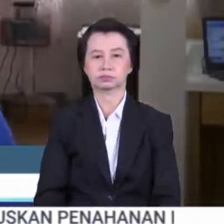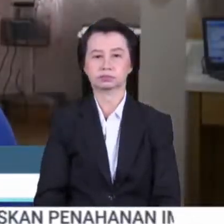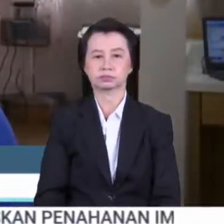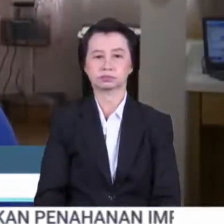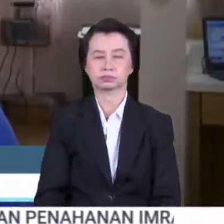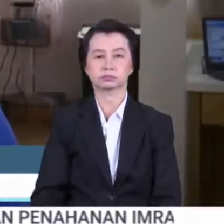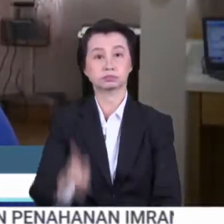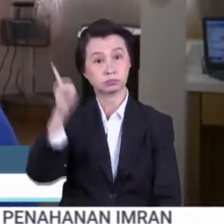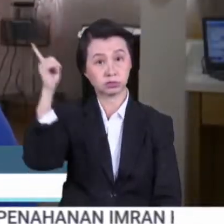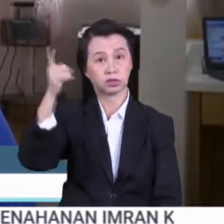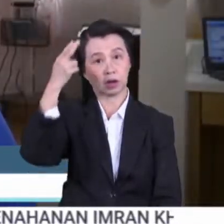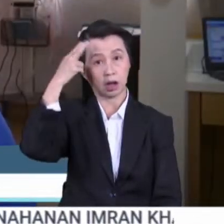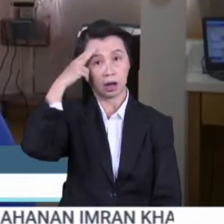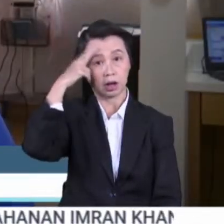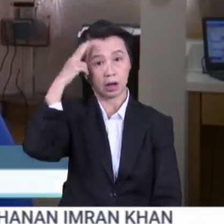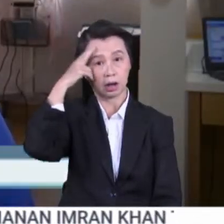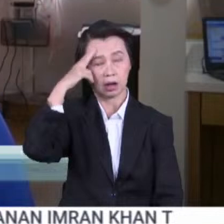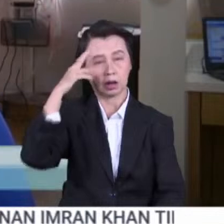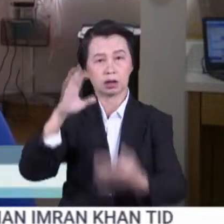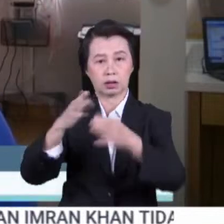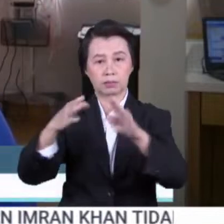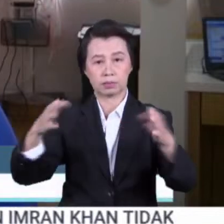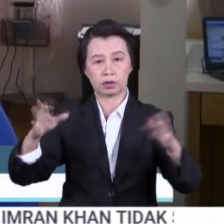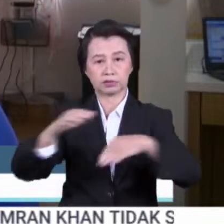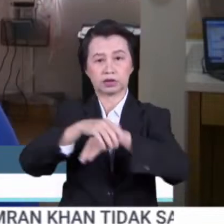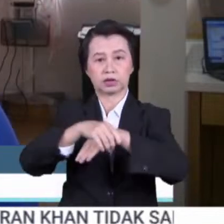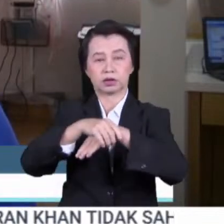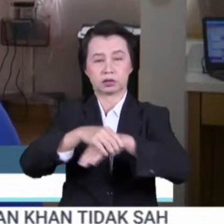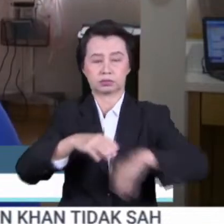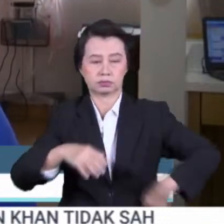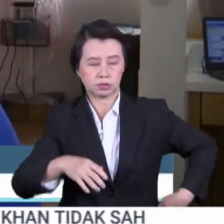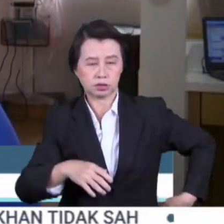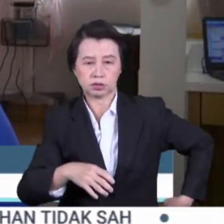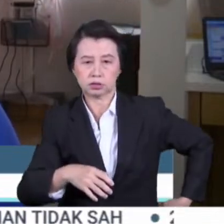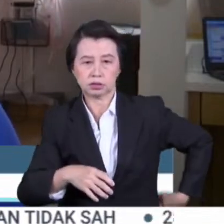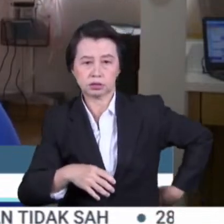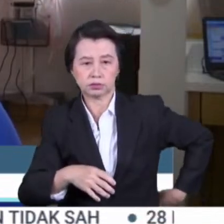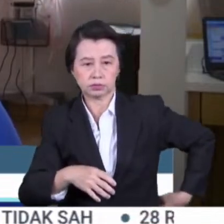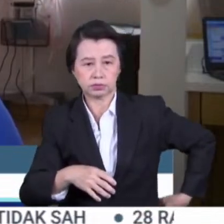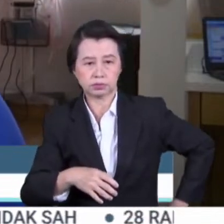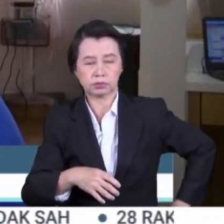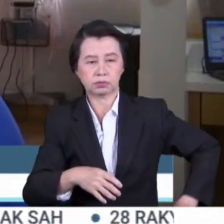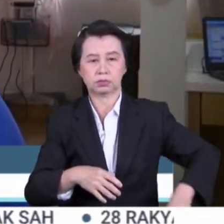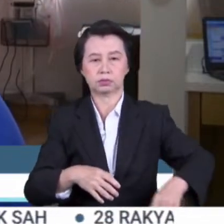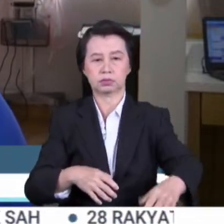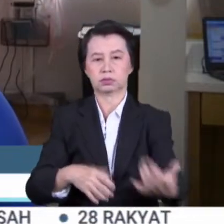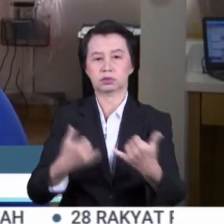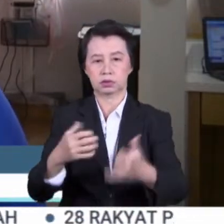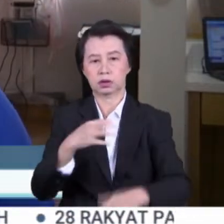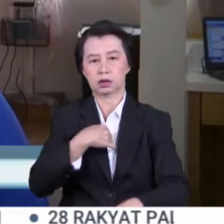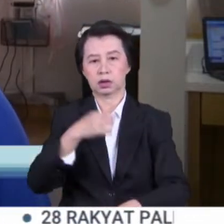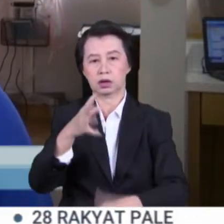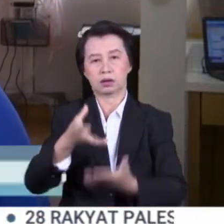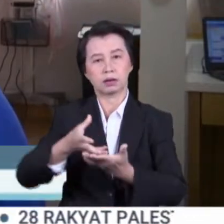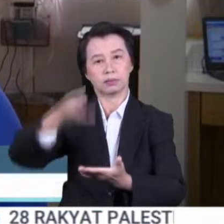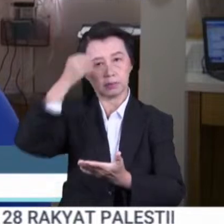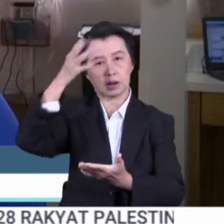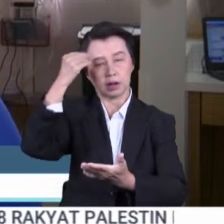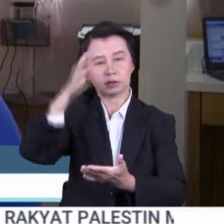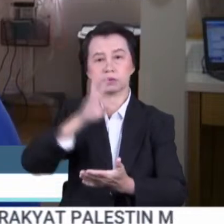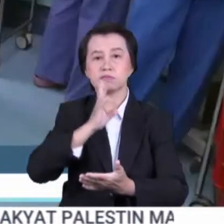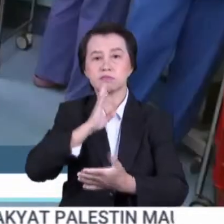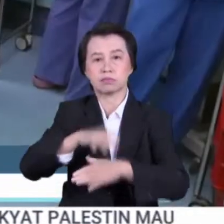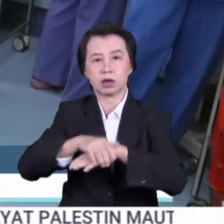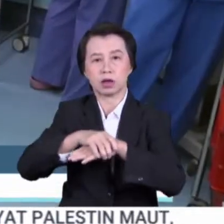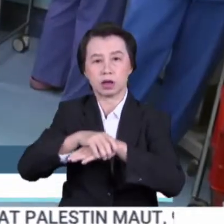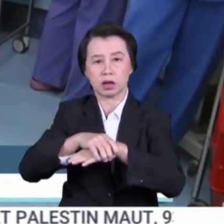Di sana, main language yang kita gunakan adalah English and secondary language adalah Arabic. So, saya kena belajarlah untuk adapt